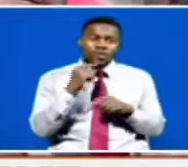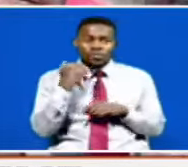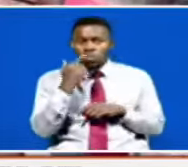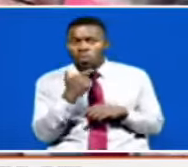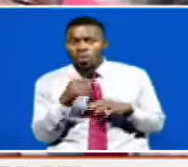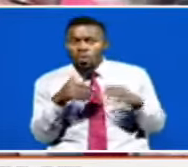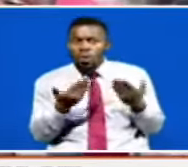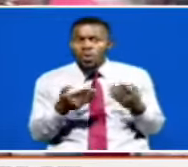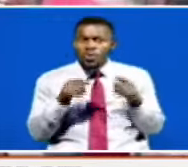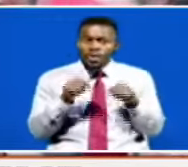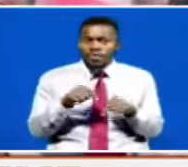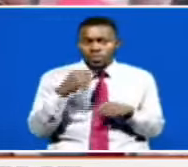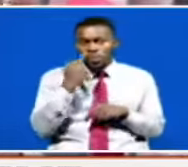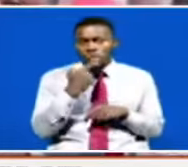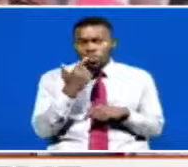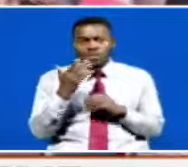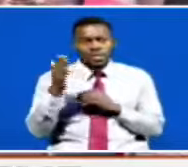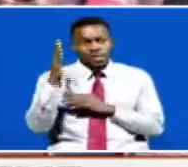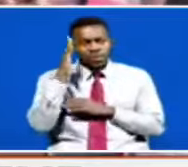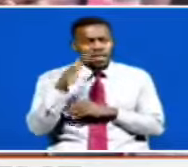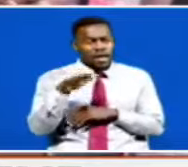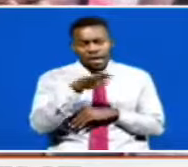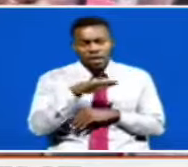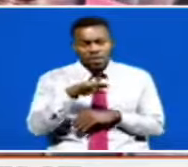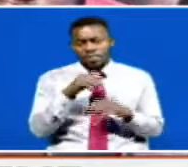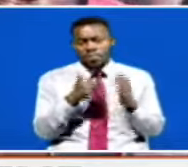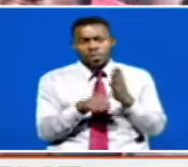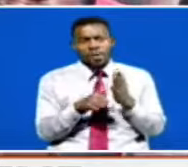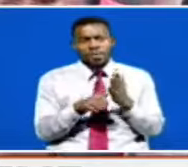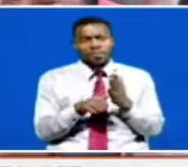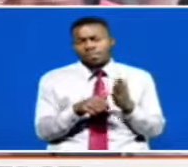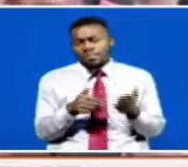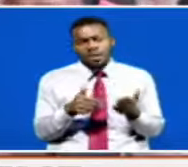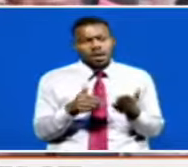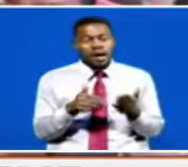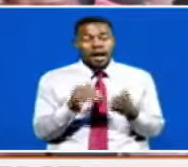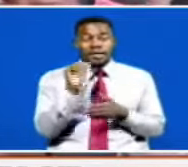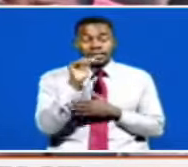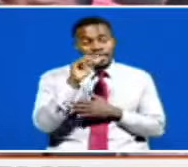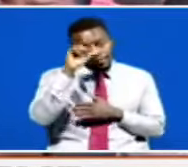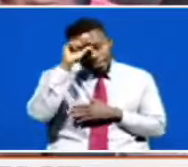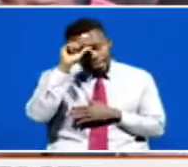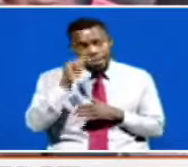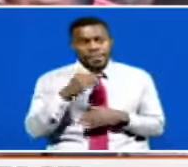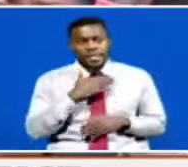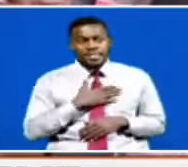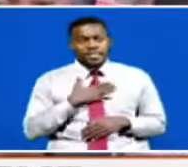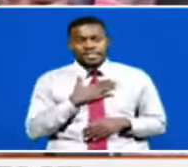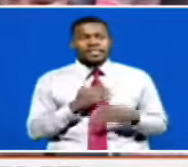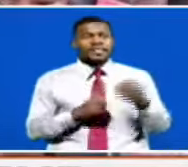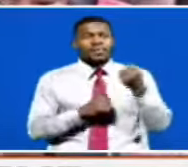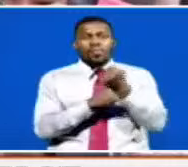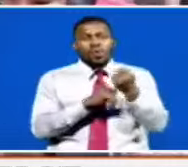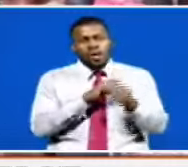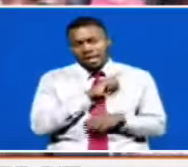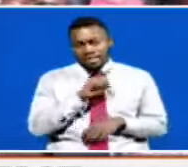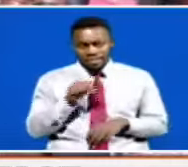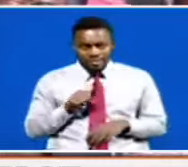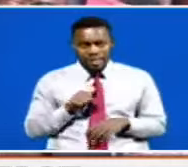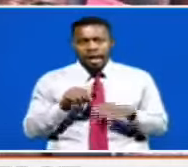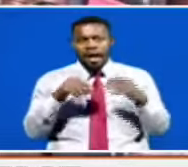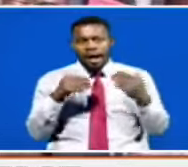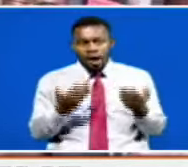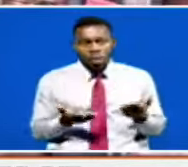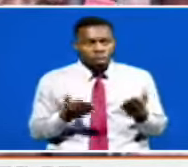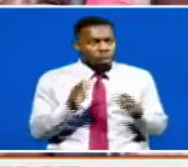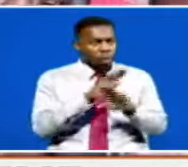Sasa insecurity is very poor katika South Alungo. Sasa tunaomba serikali atatusaidie namna gani. Hao watu wote